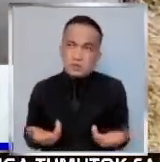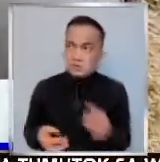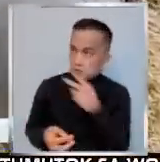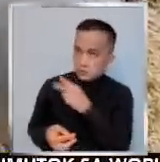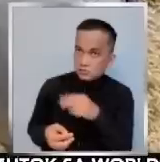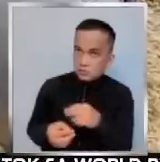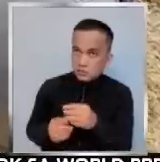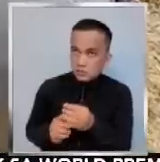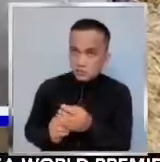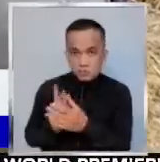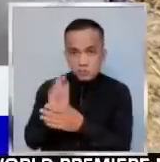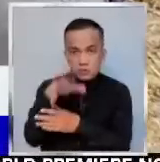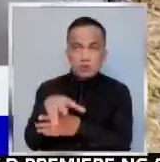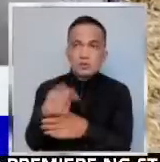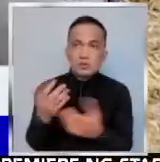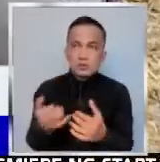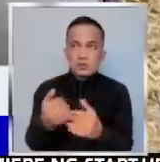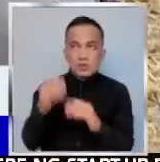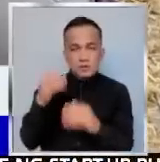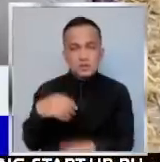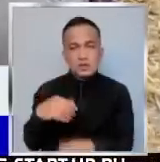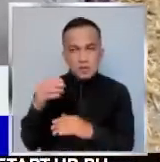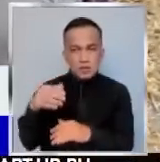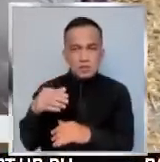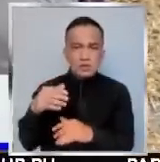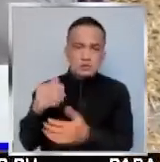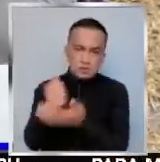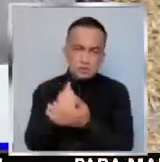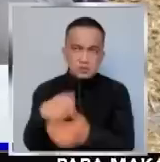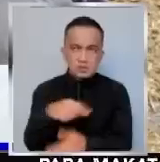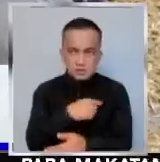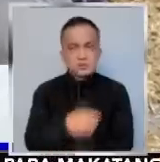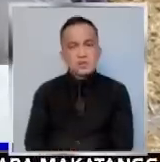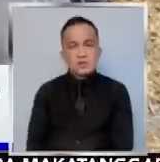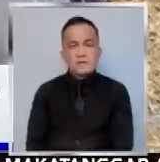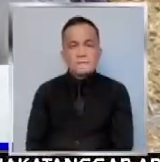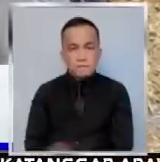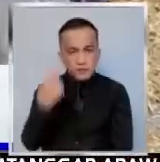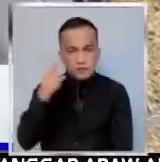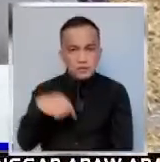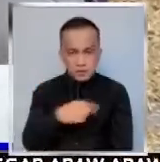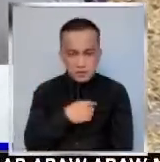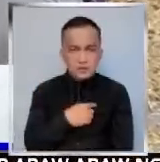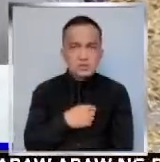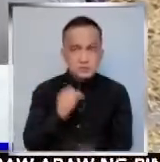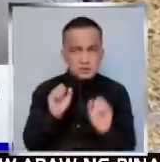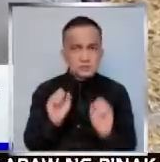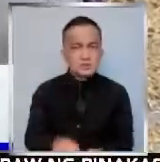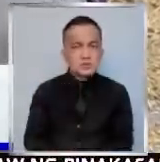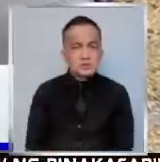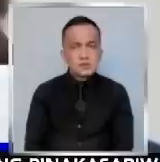po. Kaya paano po ang maitutulong po ninyo kayo sa amin para kami po naman ay ano